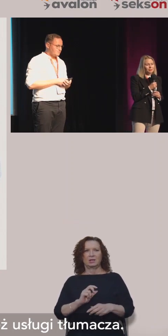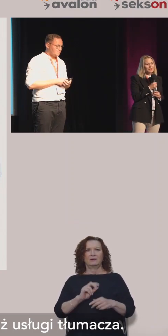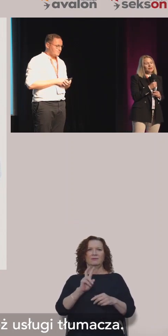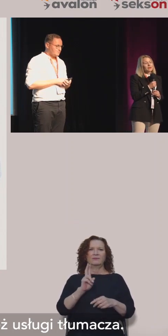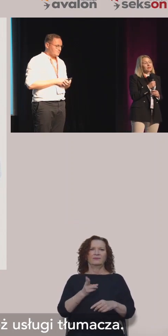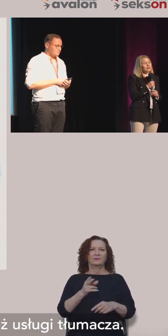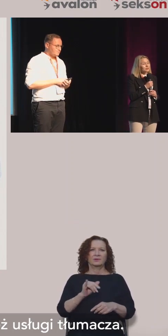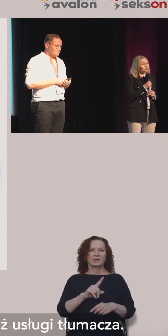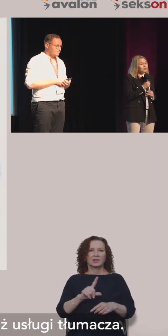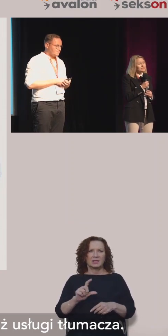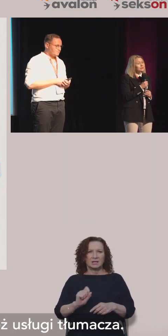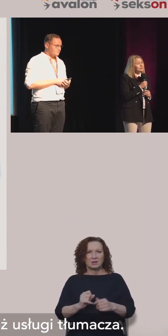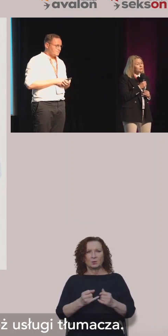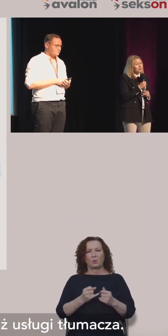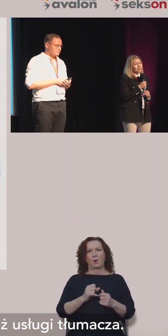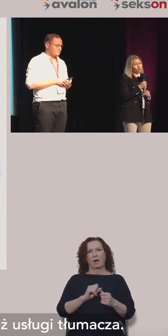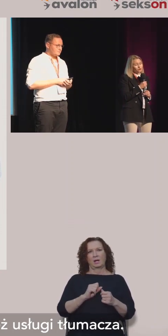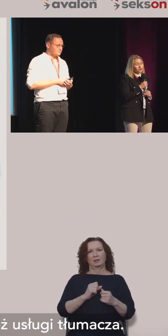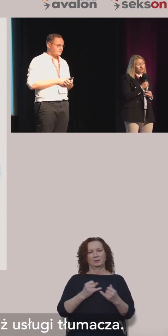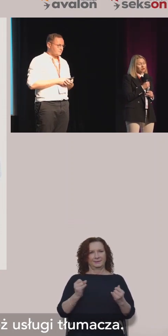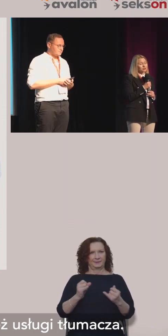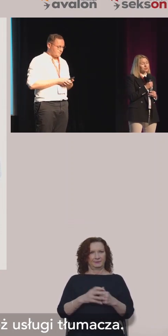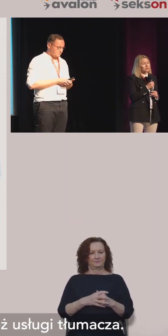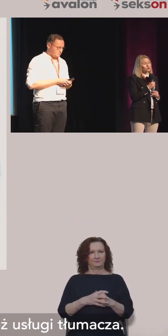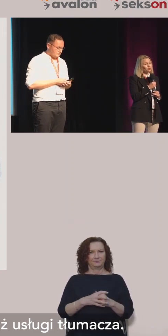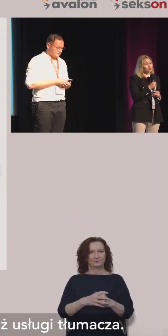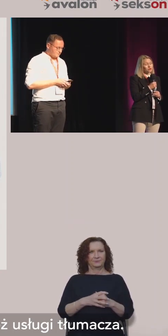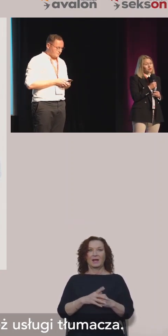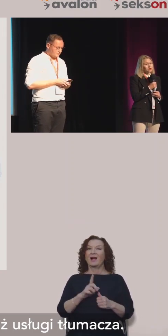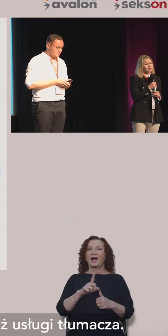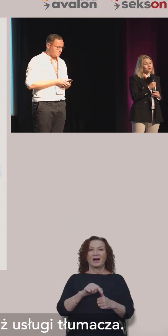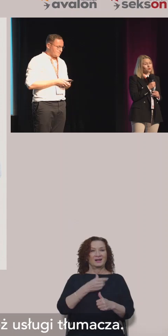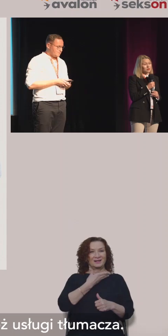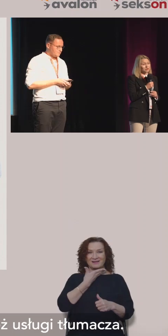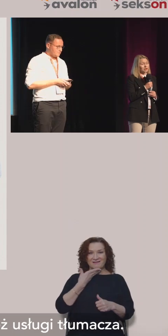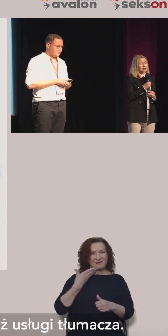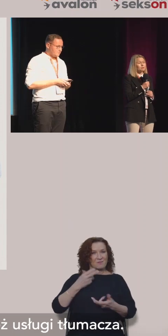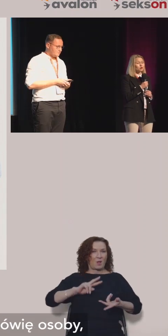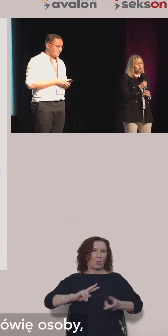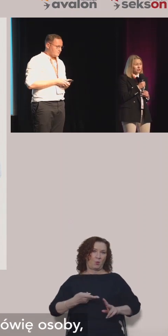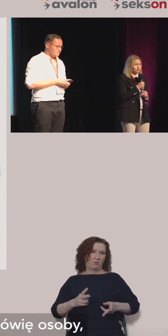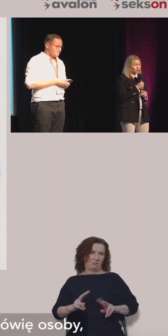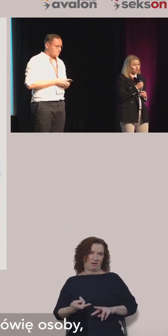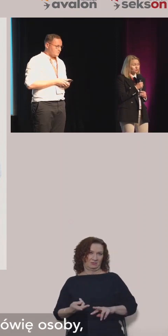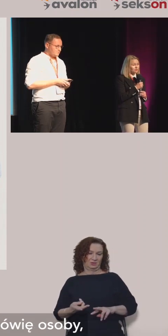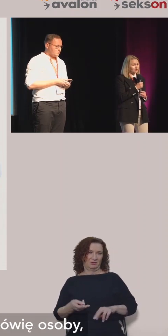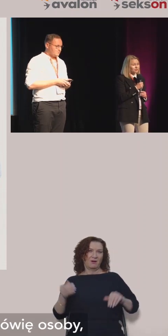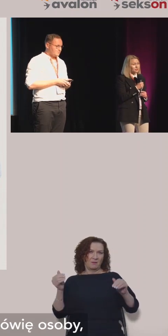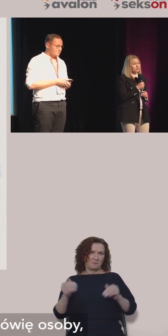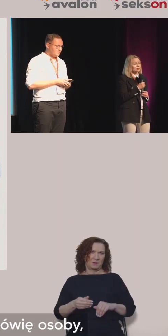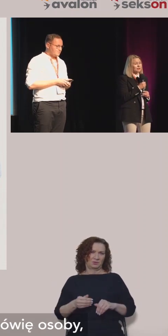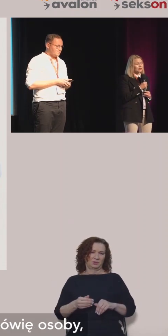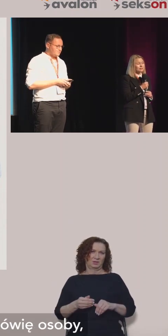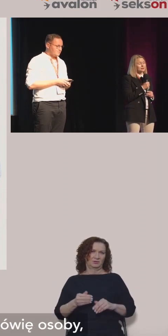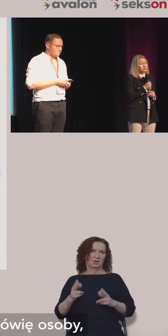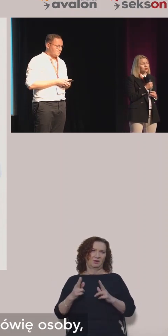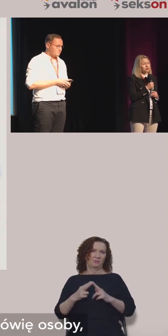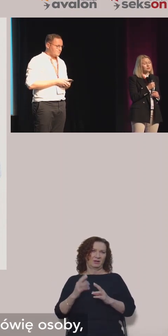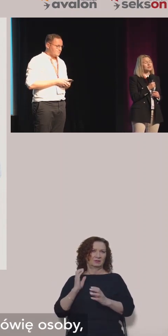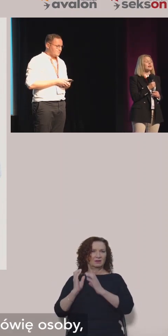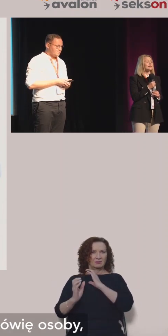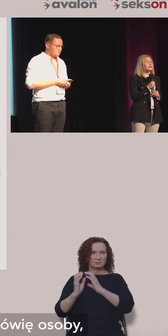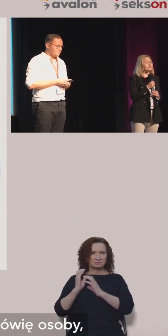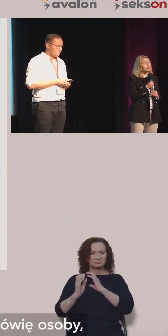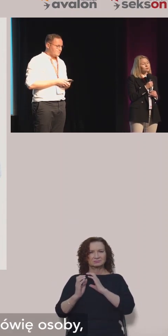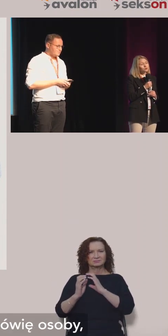kiła. Natomiast nie ma tam również usługi tłumacza. Można się porozumiewać na kartce